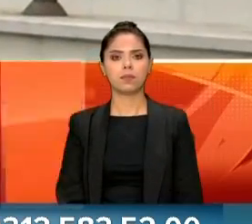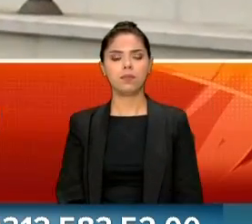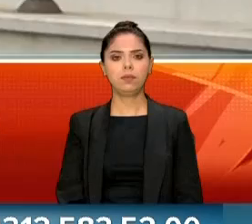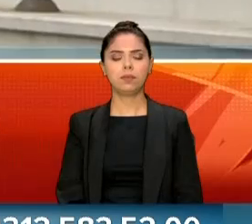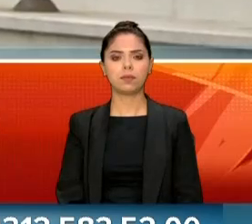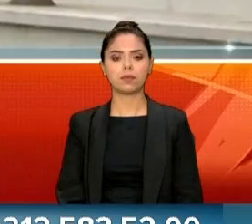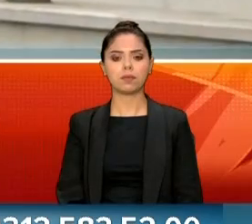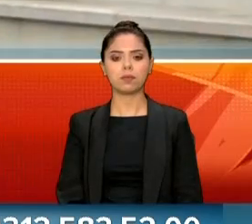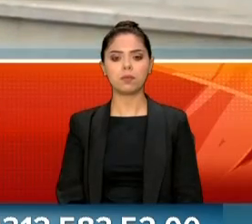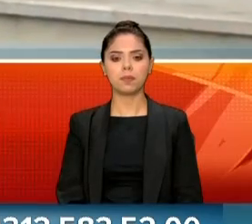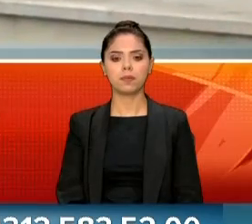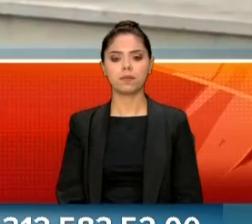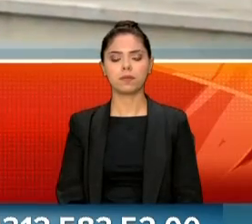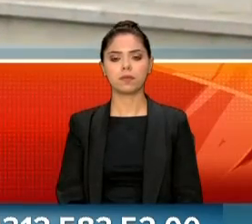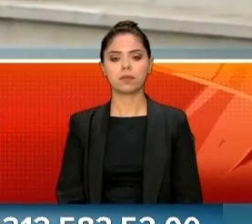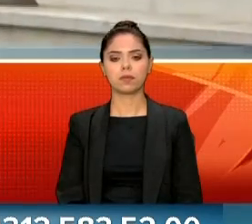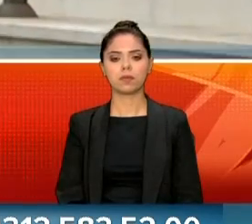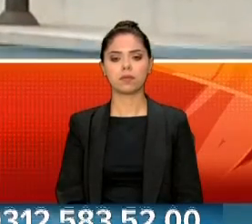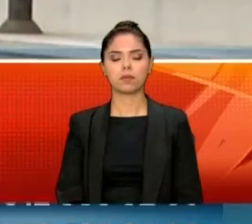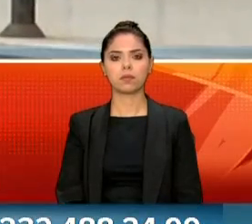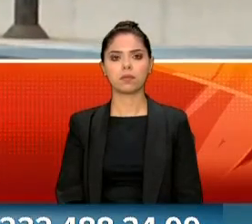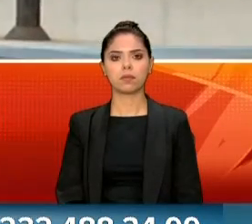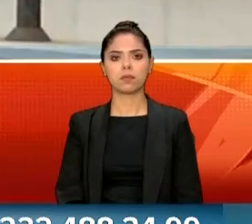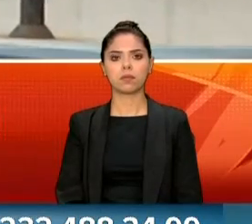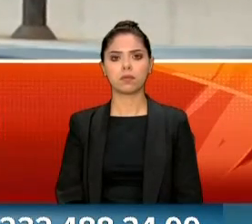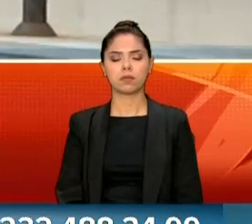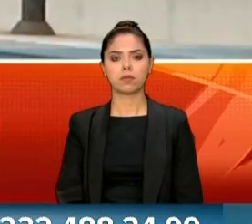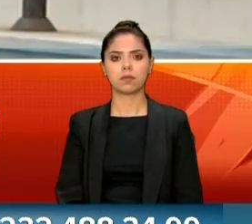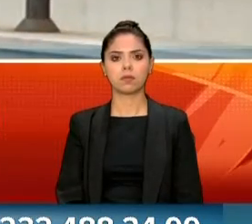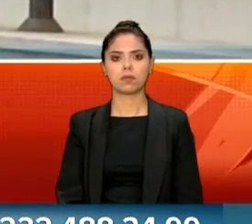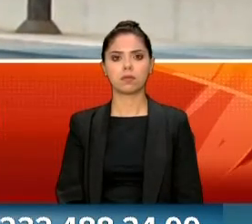meselemizdir. Bizim iç egemenlik meselemizle